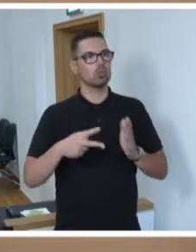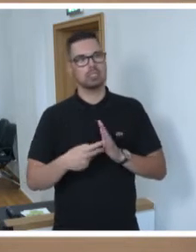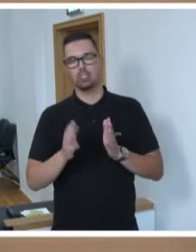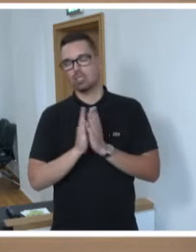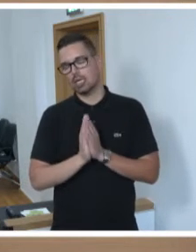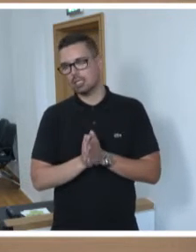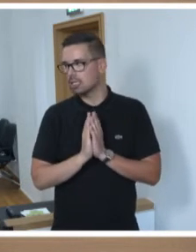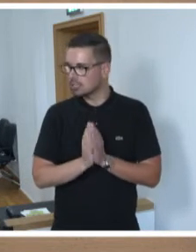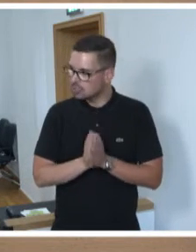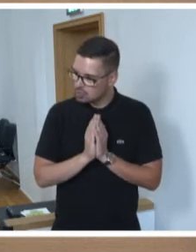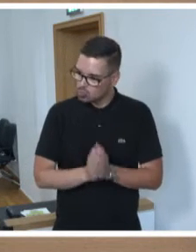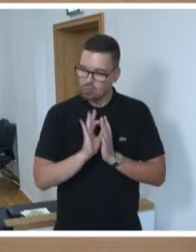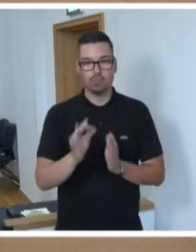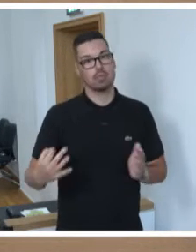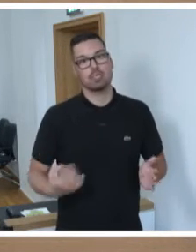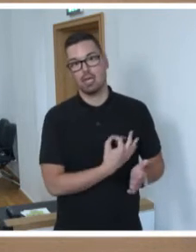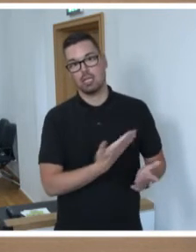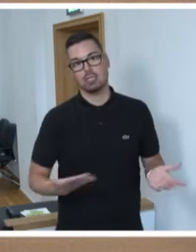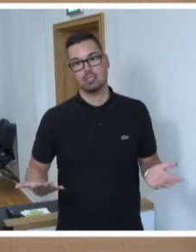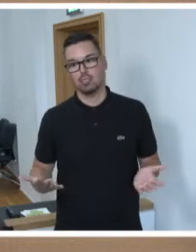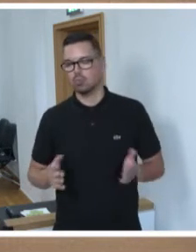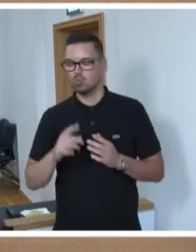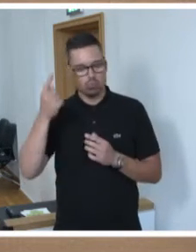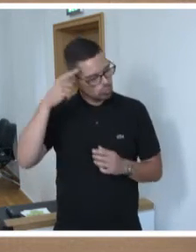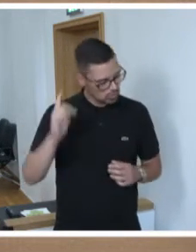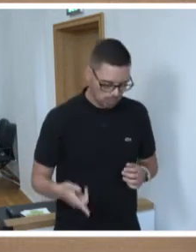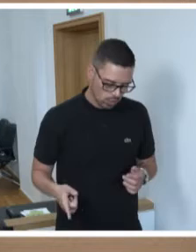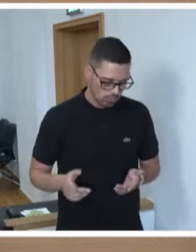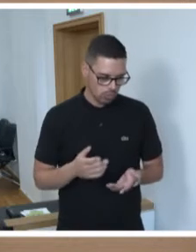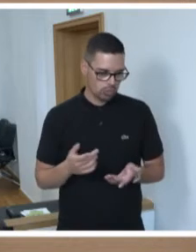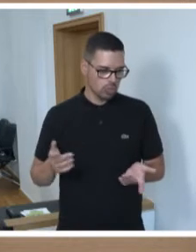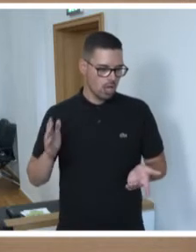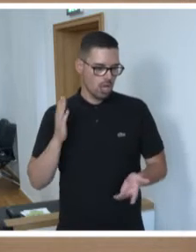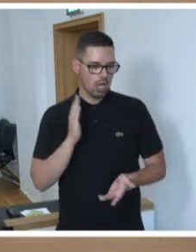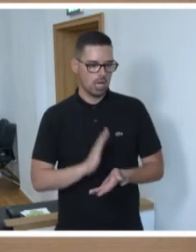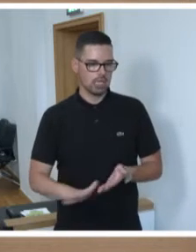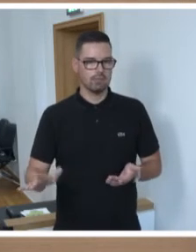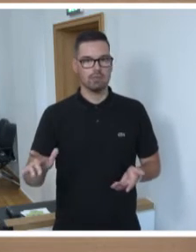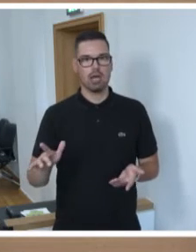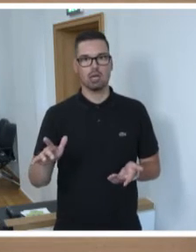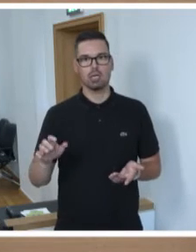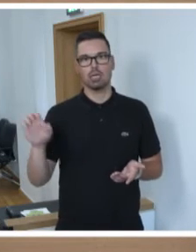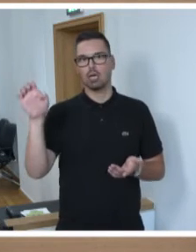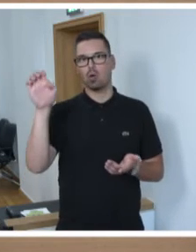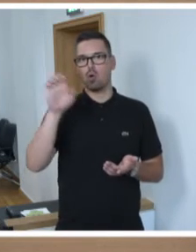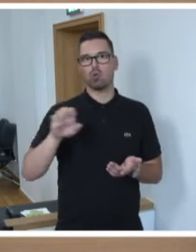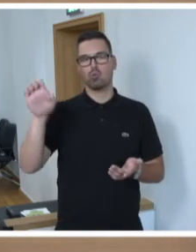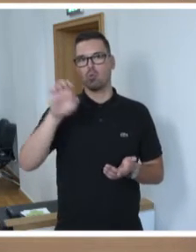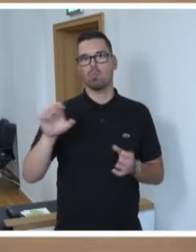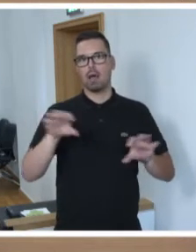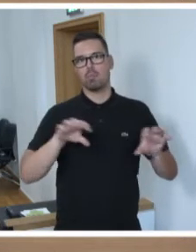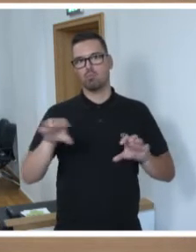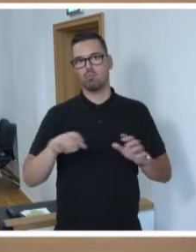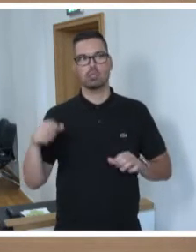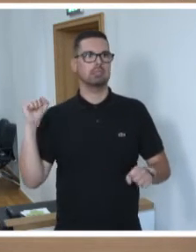für das Saarland. Das Zitat geht weiter. Es ist unfassbar, mit welcher Leichtfertigkeit und Ignoranz die Parlamentarier in Brüssel und